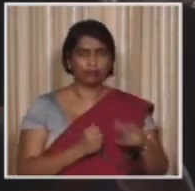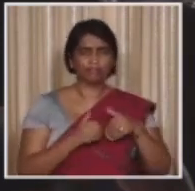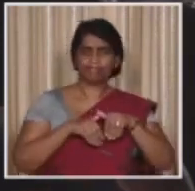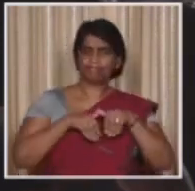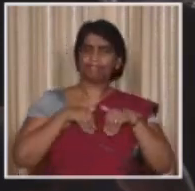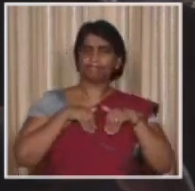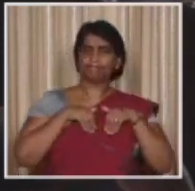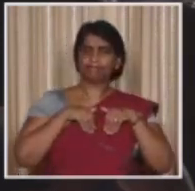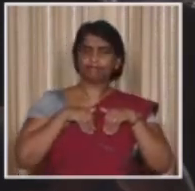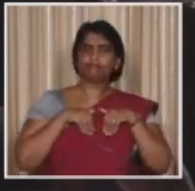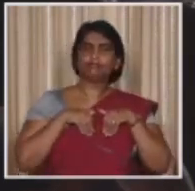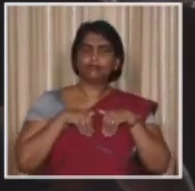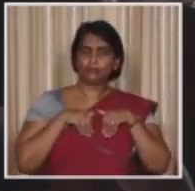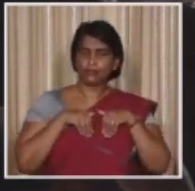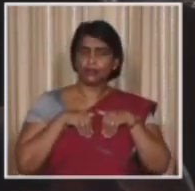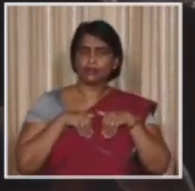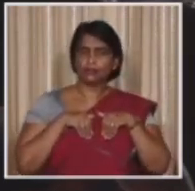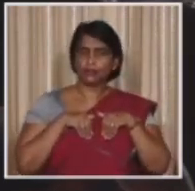පැත්තකට වෙලත්